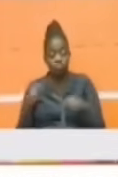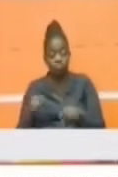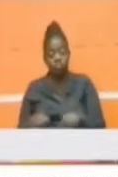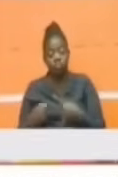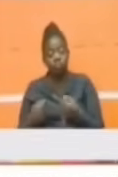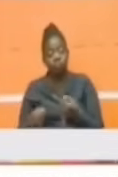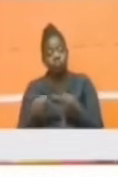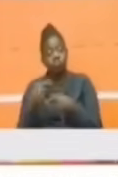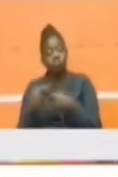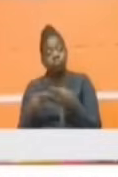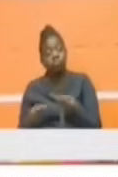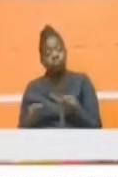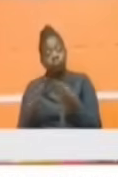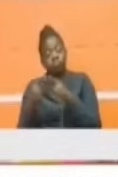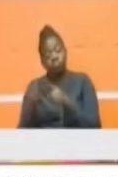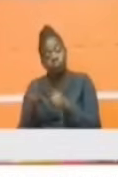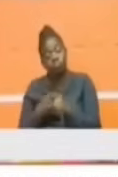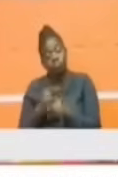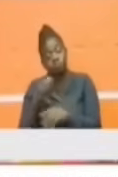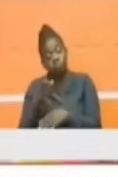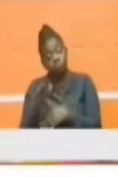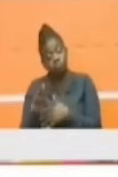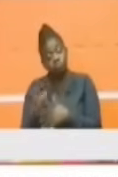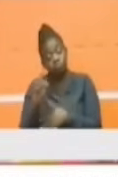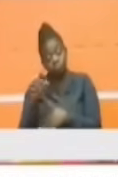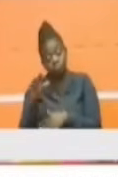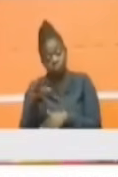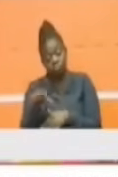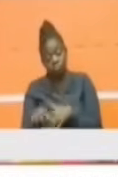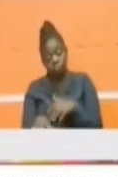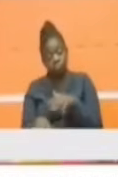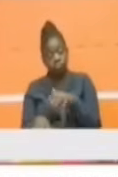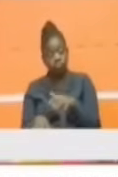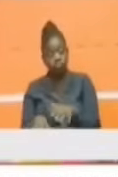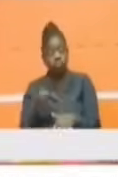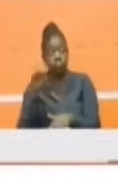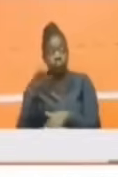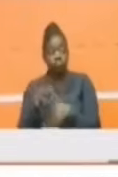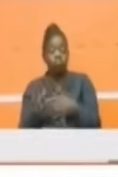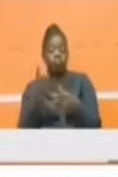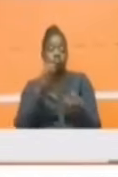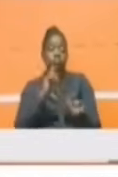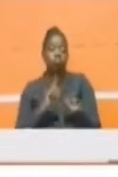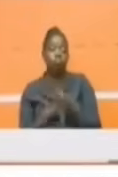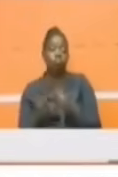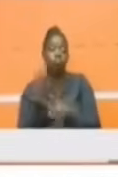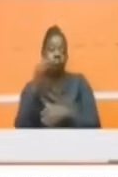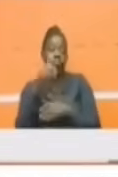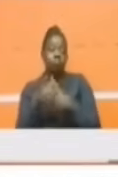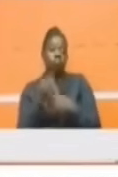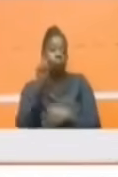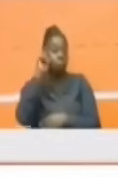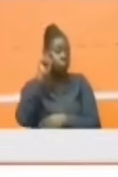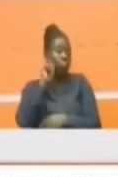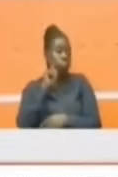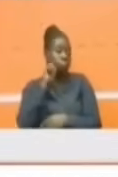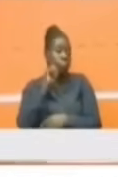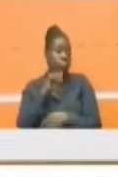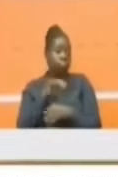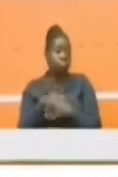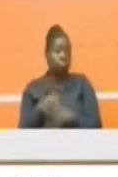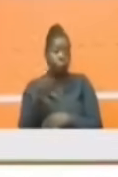kweyongerayo mtutandikira wano anti basoka kwavula oluvanyuma nebadduka after chef ekorebwa ebintu